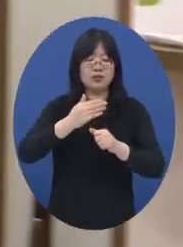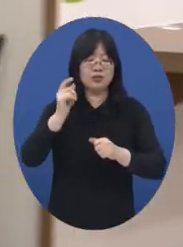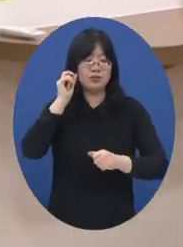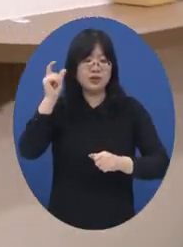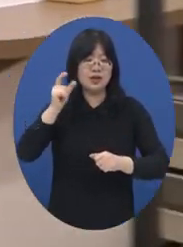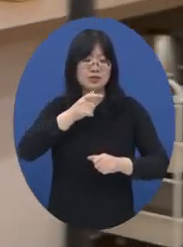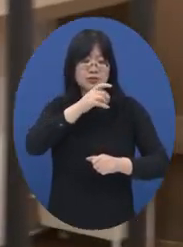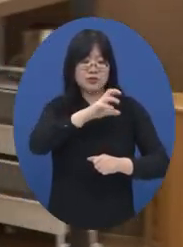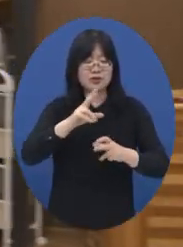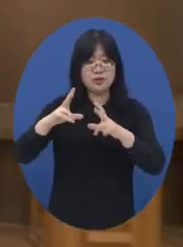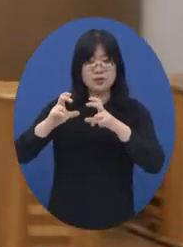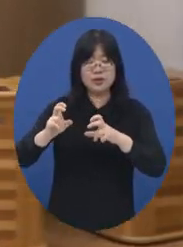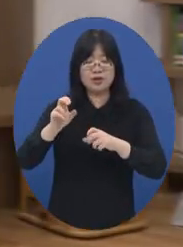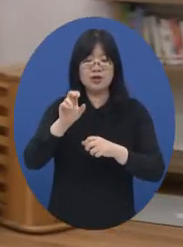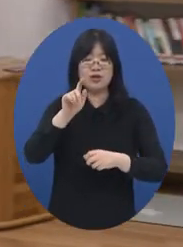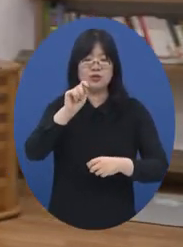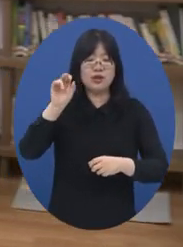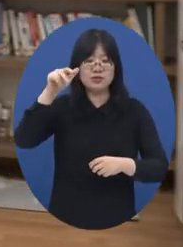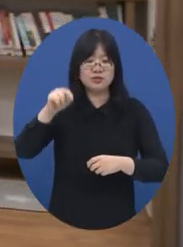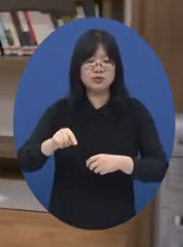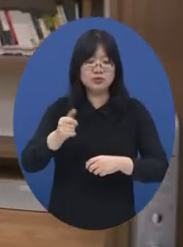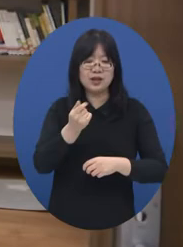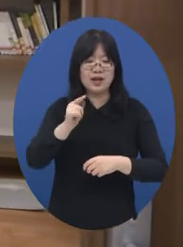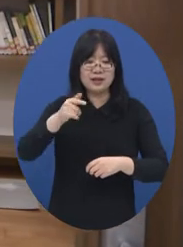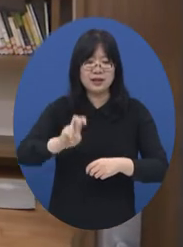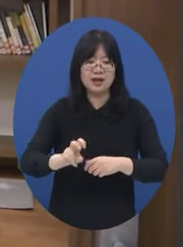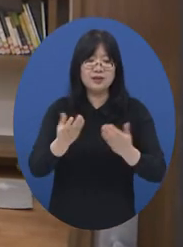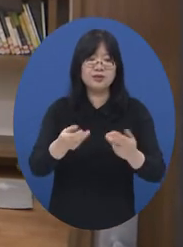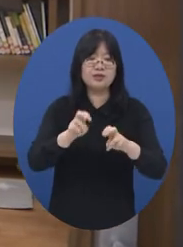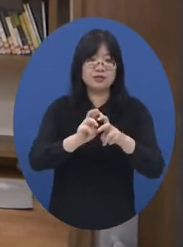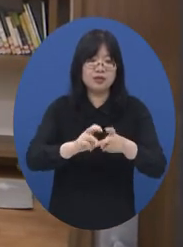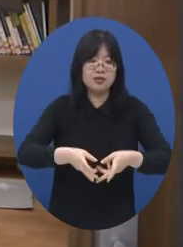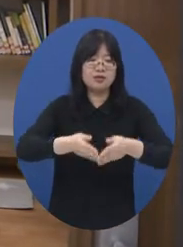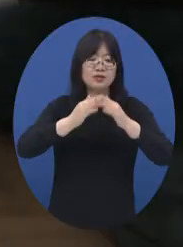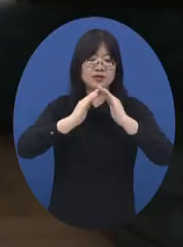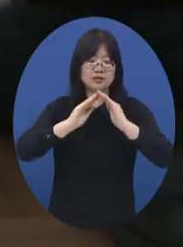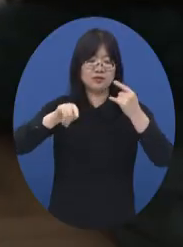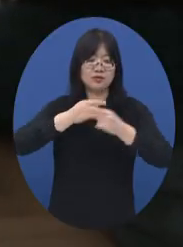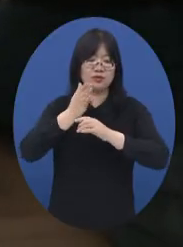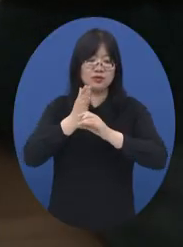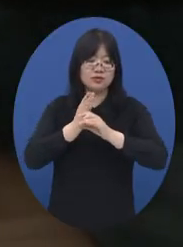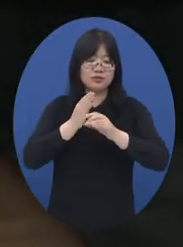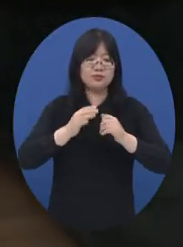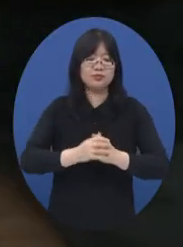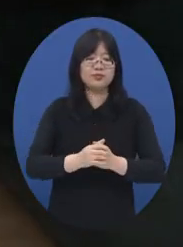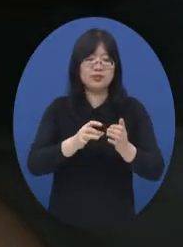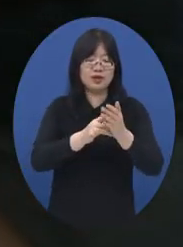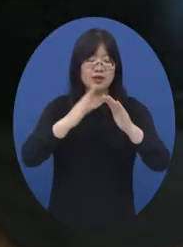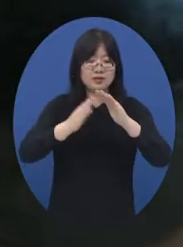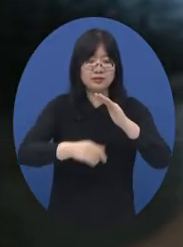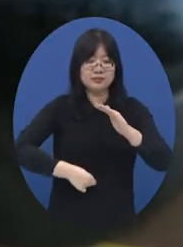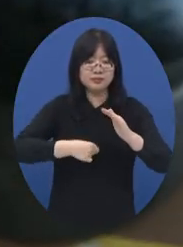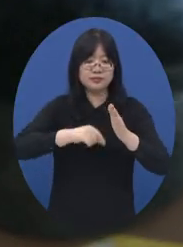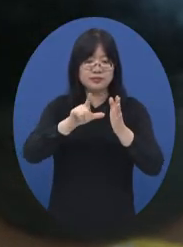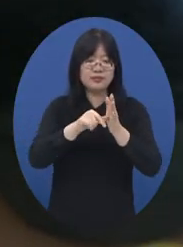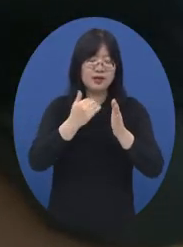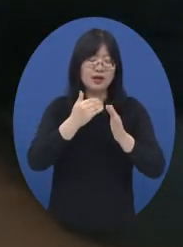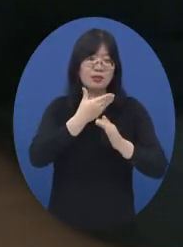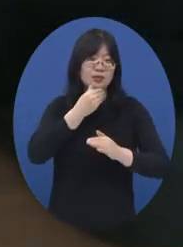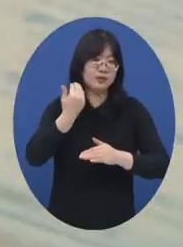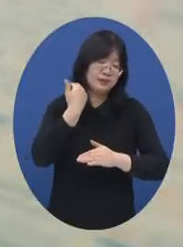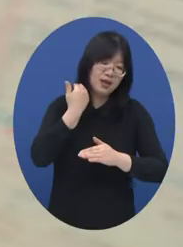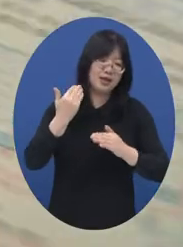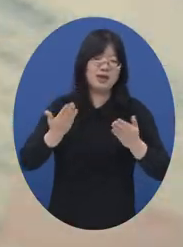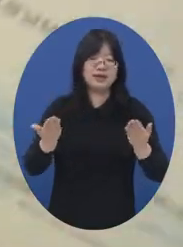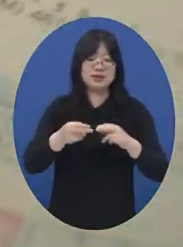우수한 수원과 성남 광주 하남 지역의 쉼터를 설치 운영합니다 조세정의 실현과 복지사각지대 해소 일자리